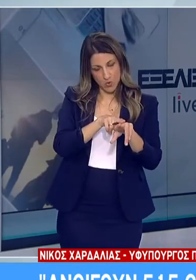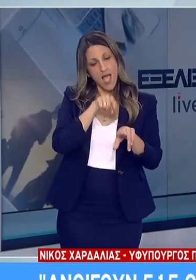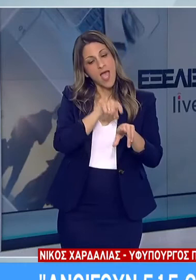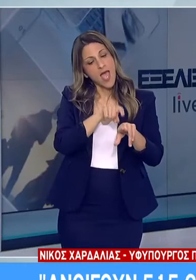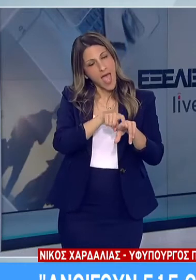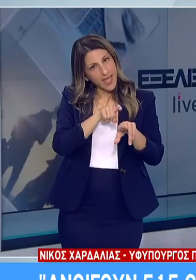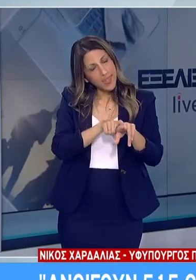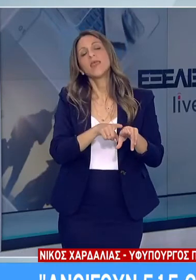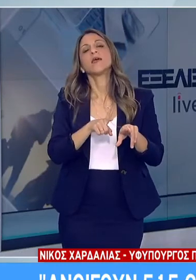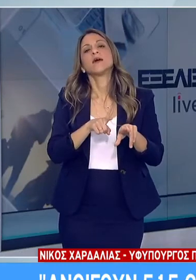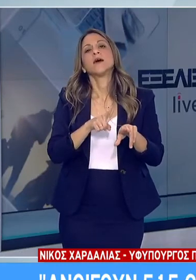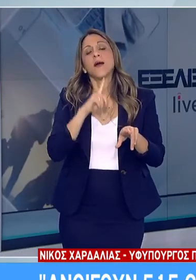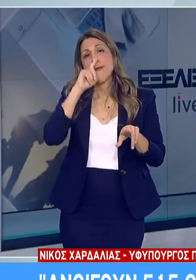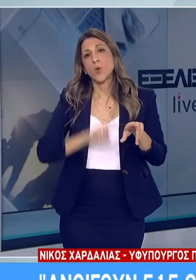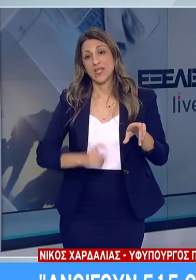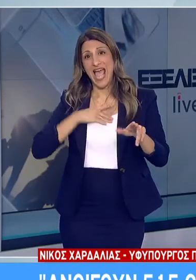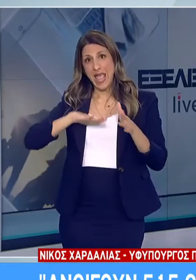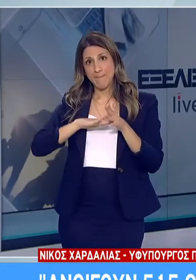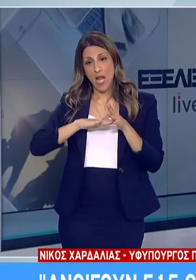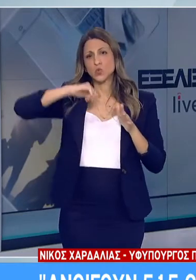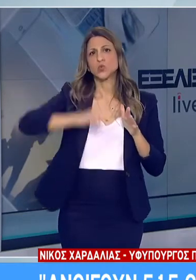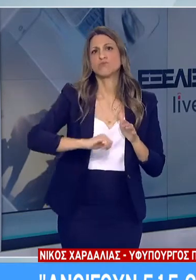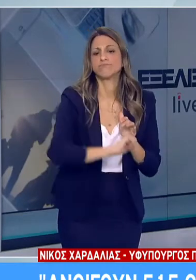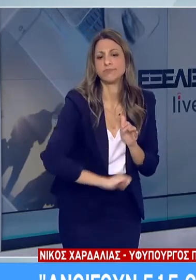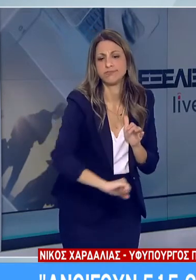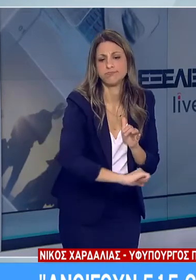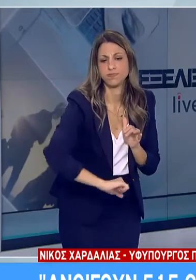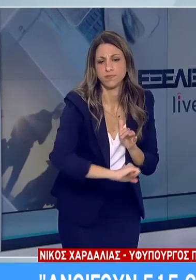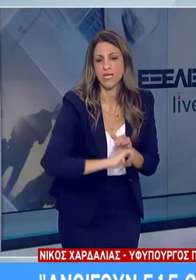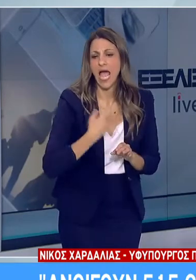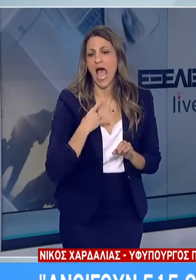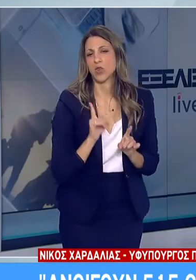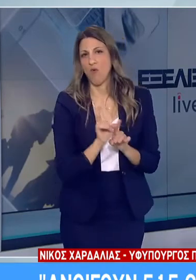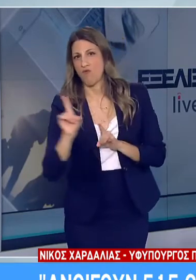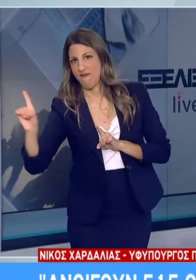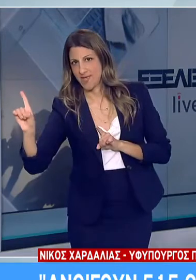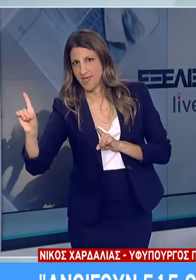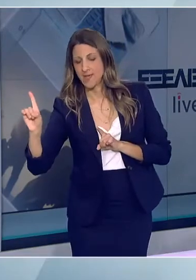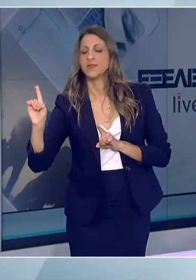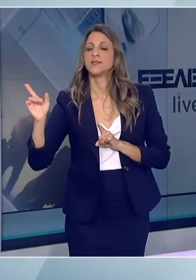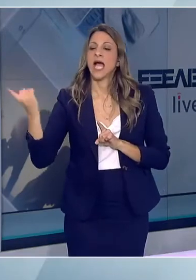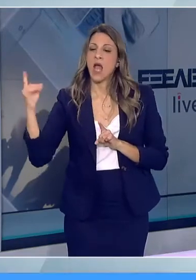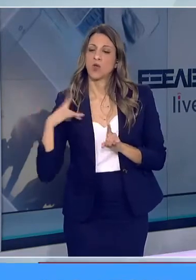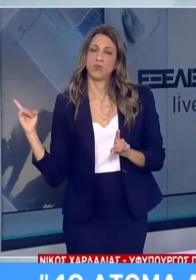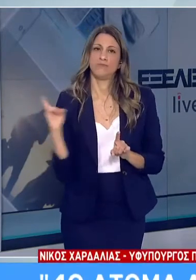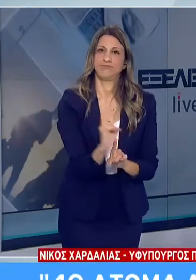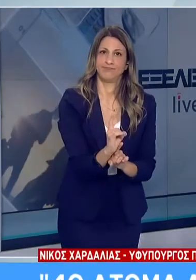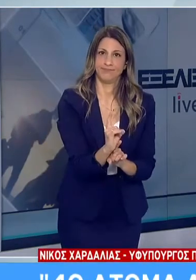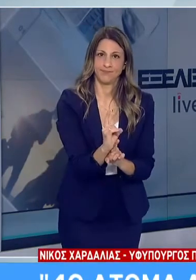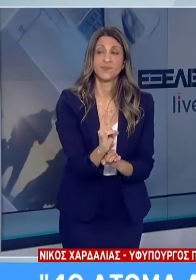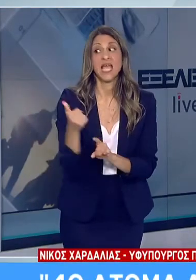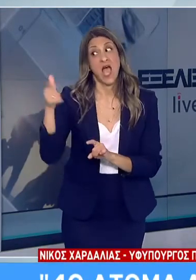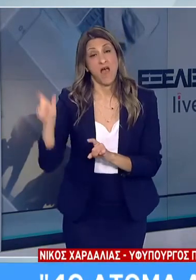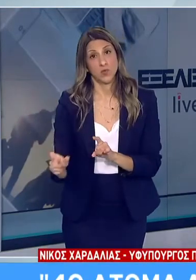υποχρεωτικά πετσέτα με ευθύνη του λουόμενου. Το προσωπικό υποχρεούται επίσης να απολυμμένει τακτικά τις εγκαταστάσεις υγιεινής, αναρτώντας σχετικό